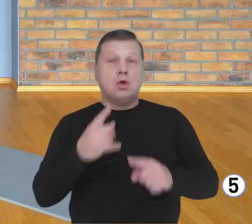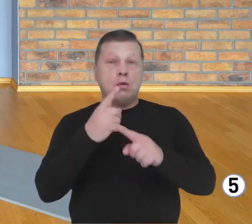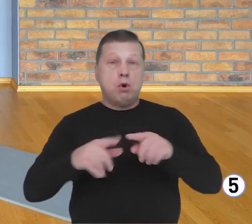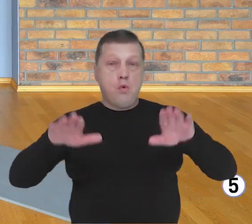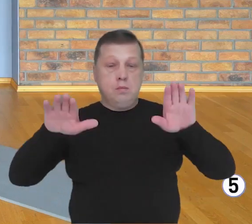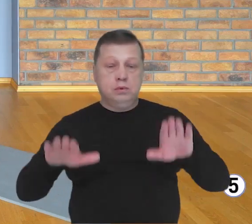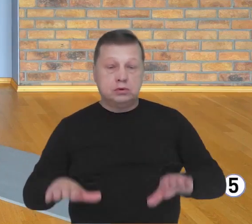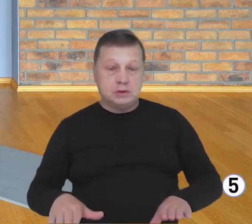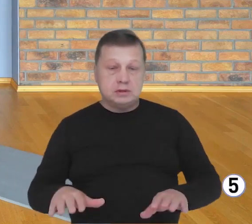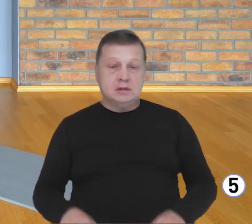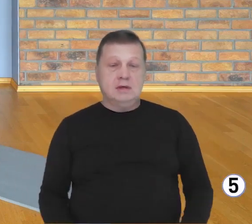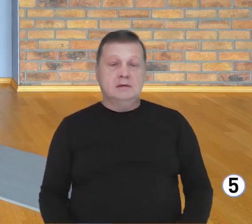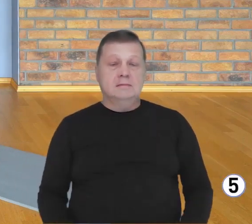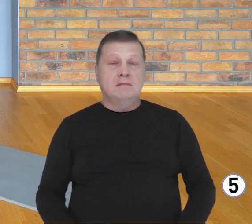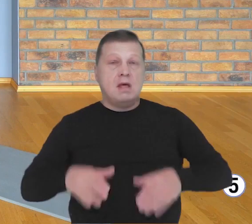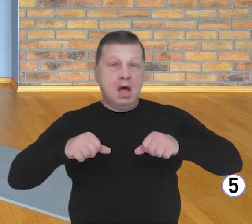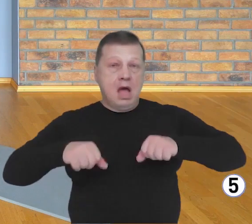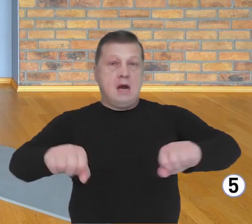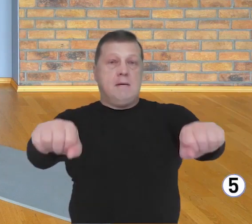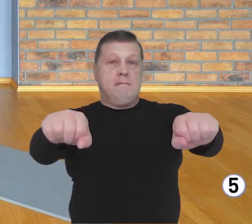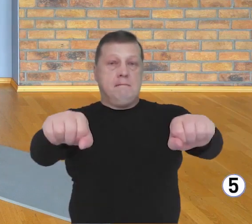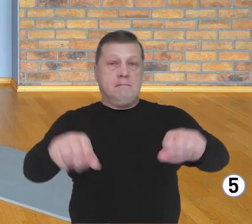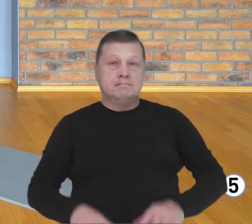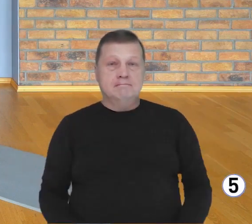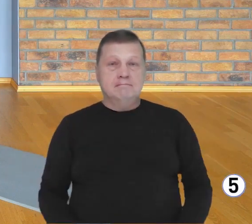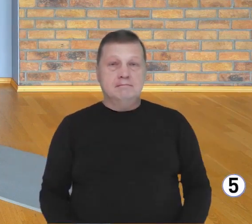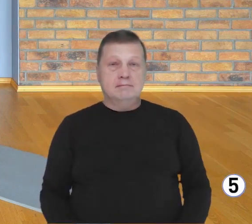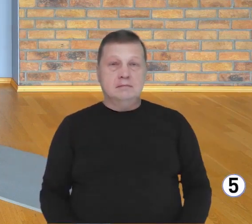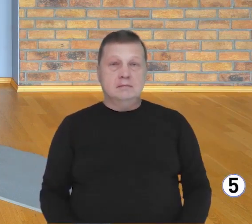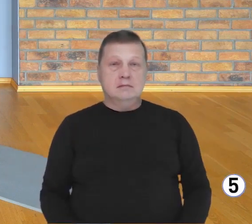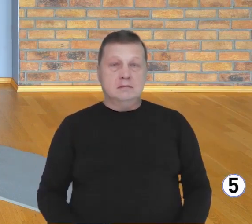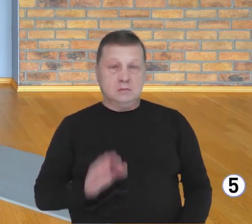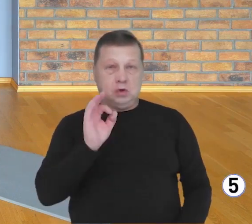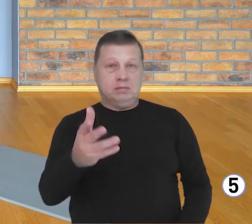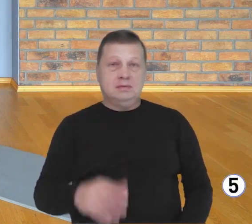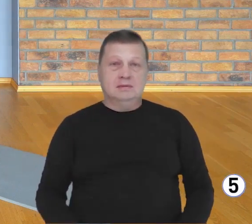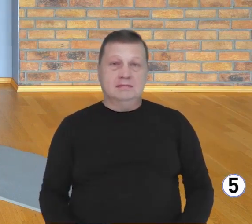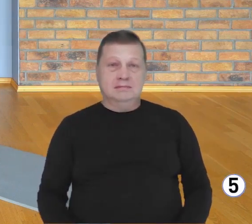Wykonujemy półprzysiad ze wznosem ramion do przodu.